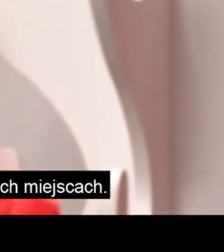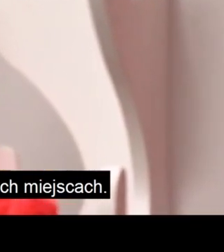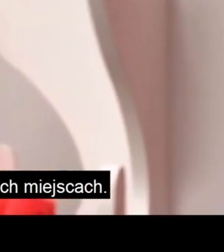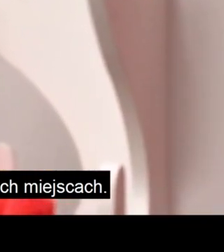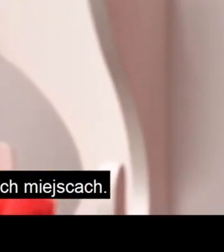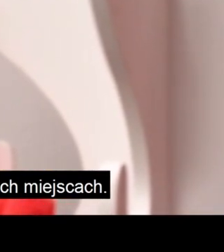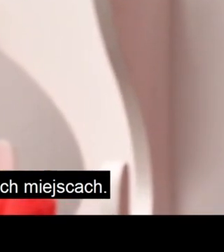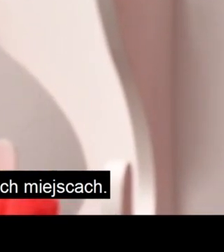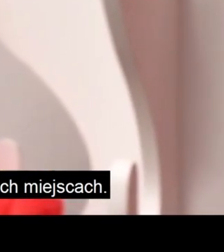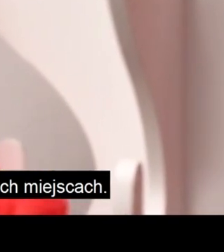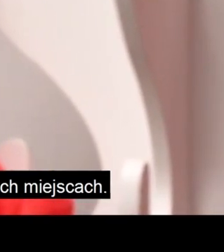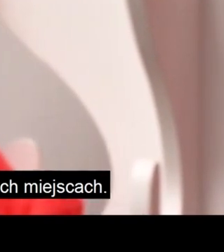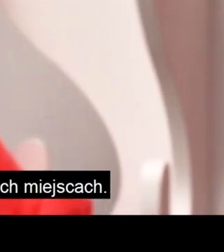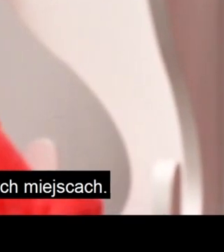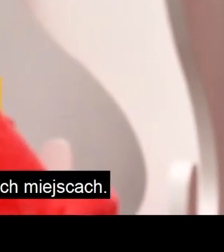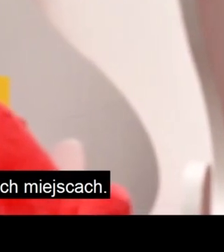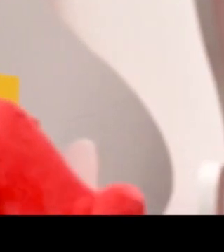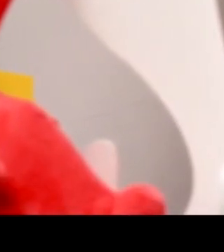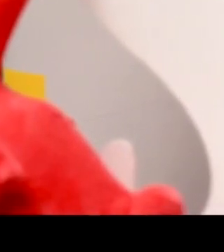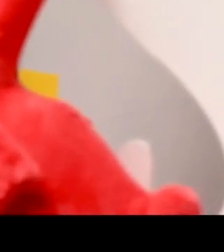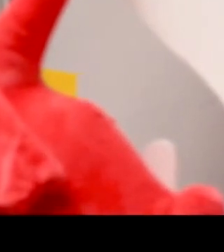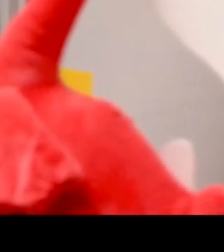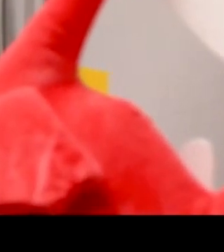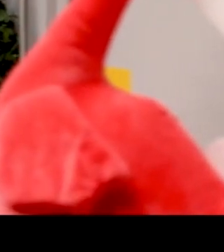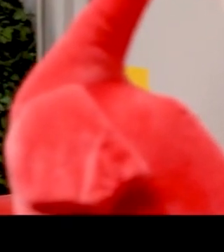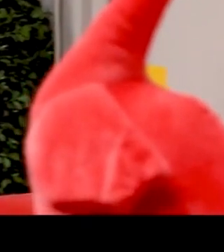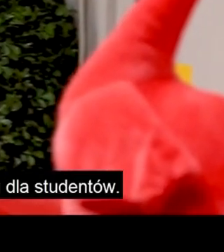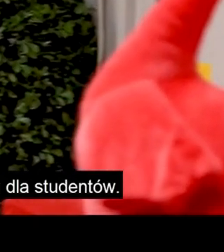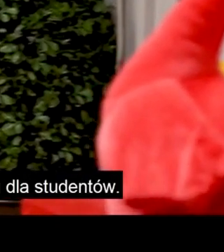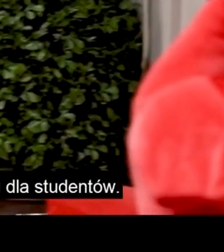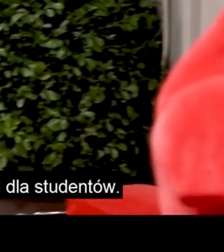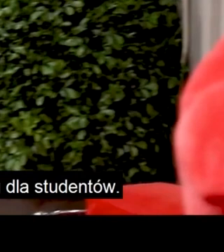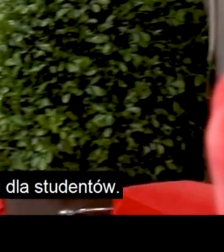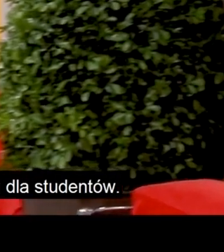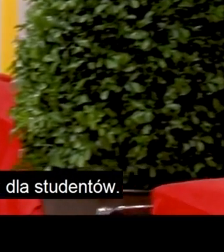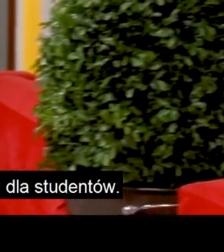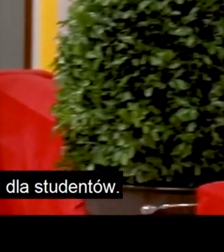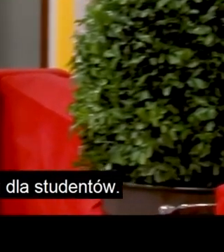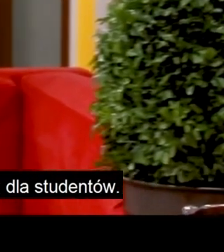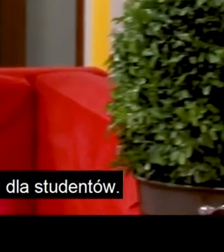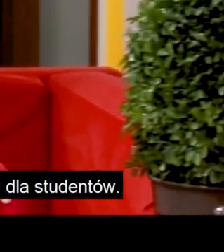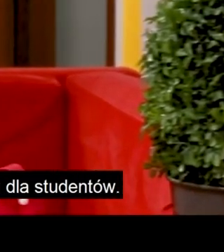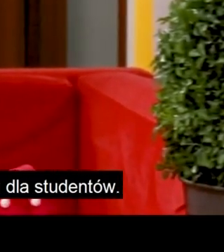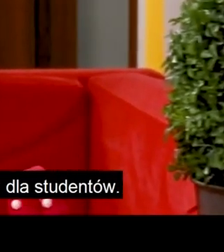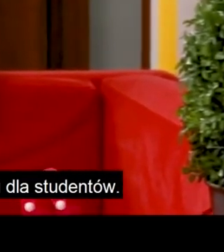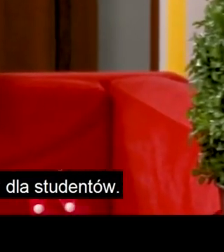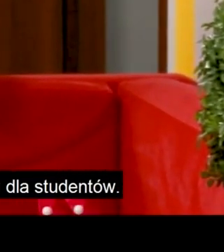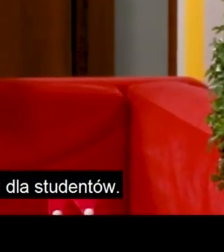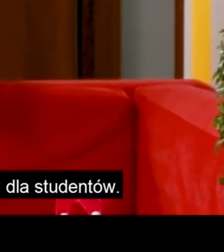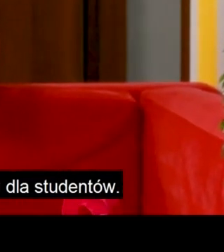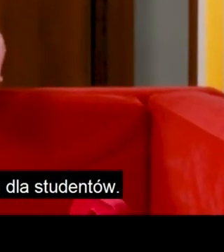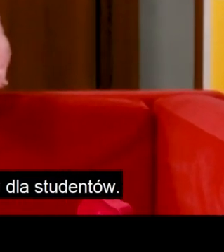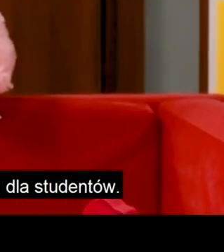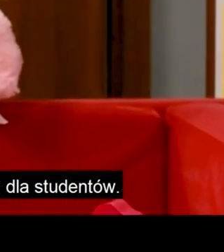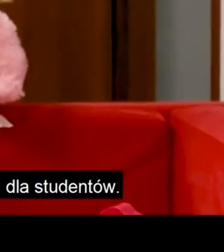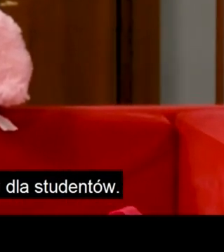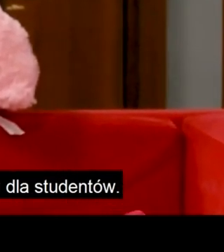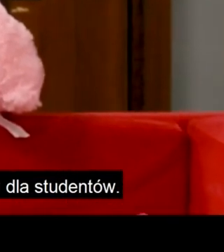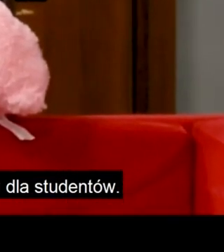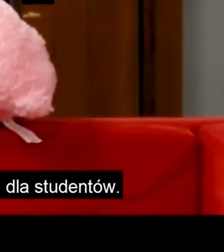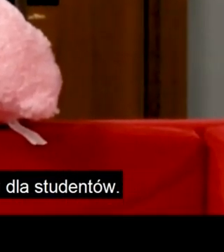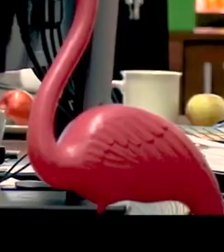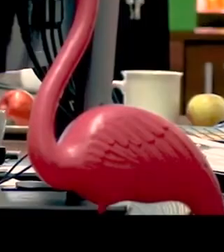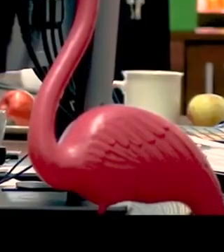leniwie rozsiadają się w swoich ulubionych miejscach. Ten osobnik upodobał sobie wygodne meble w strefie odpoczynku